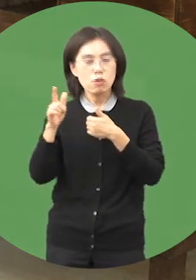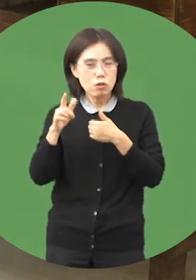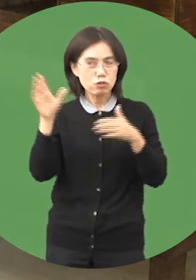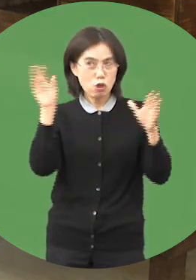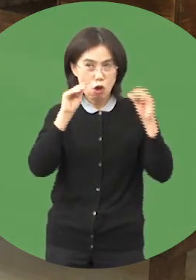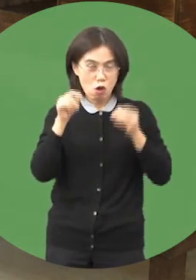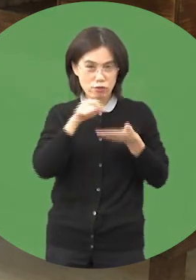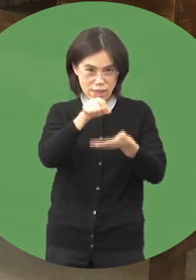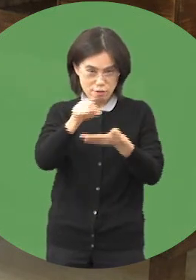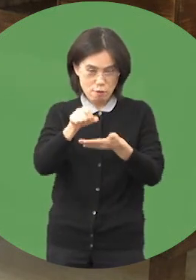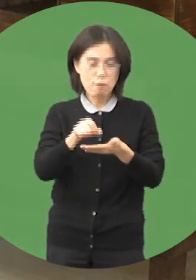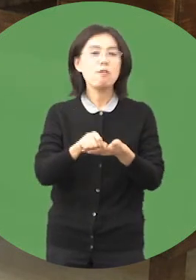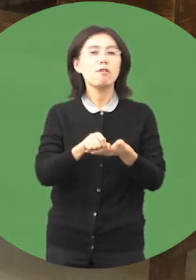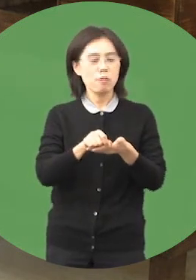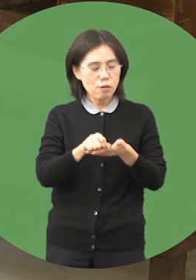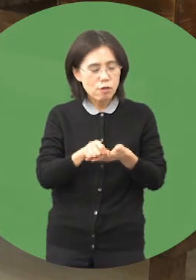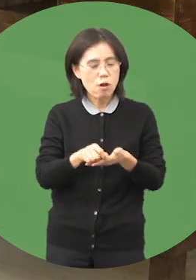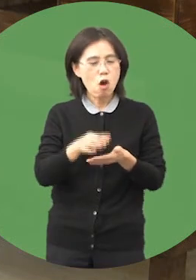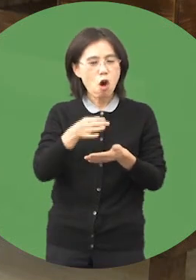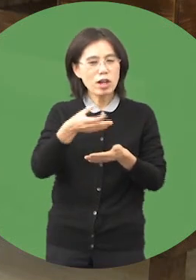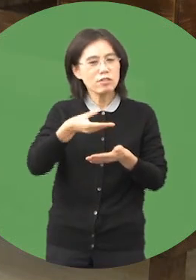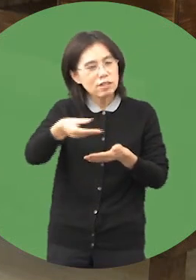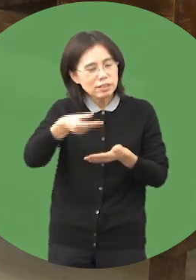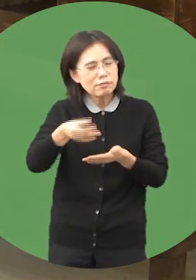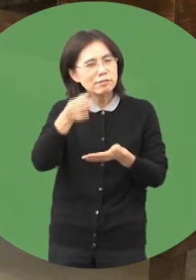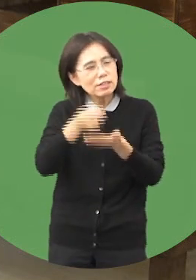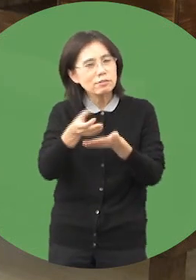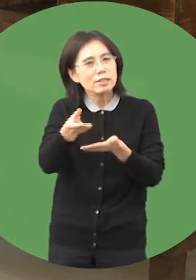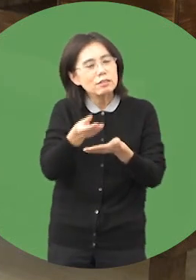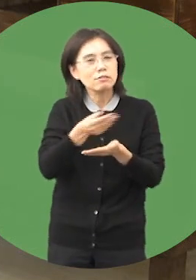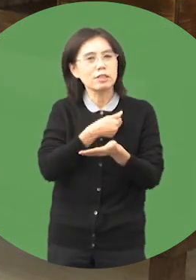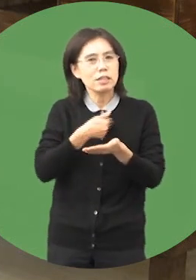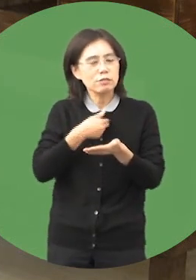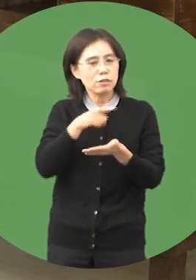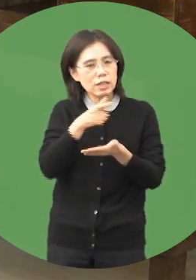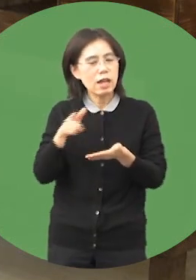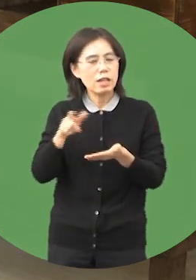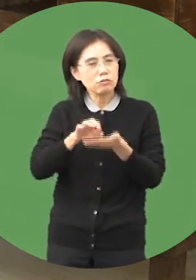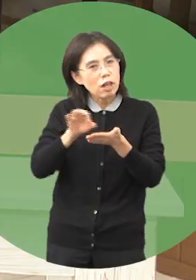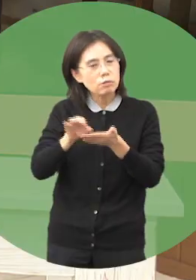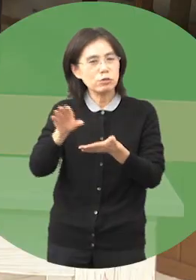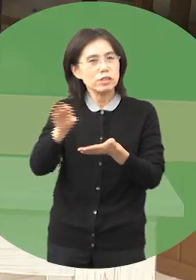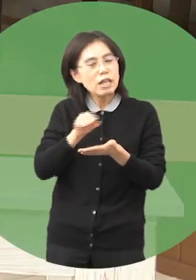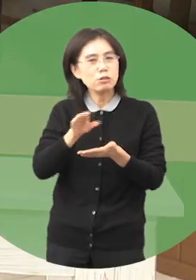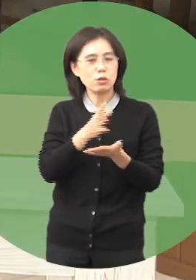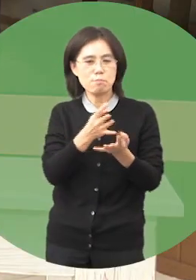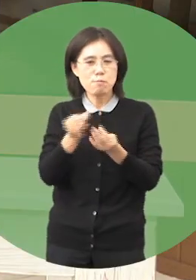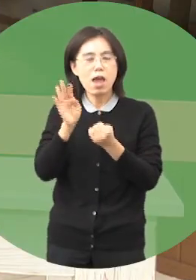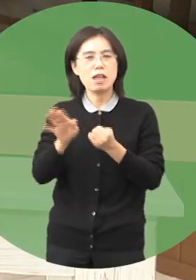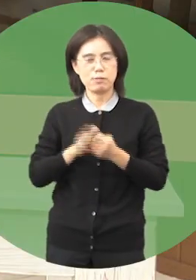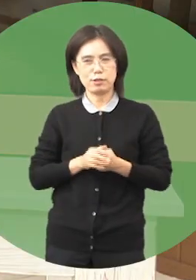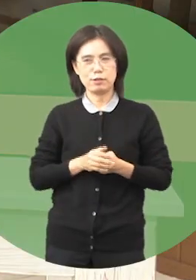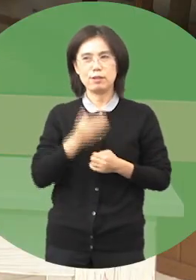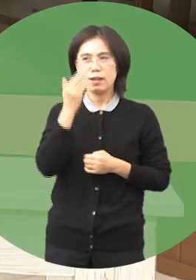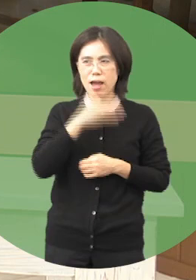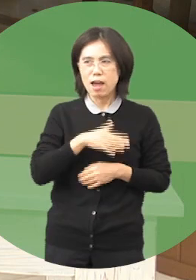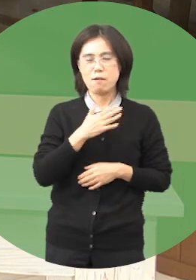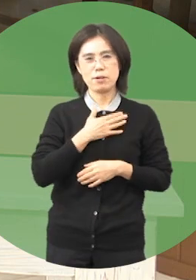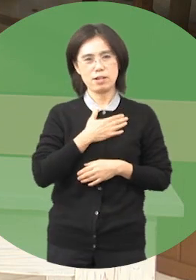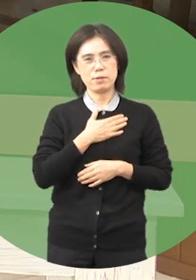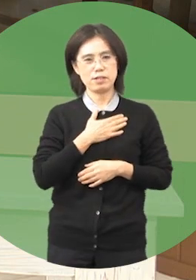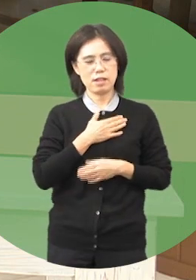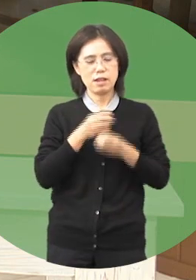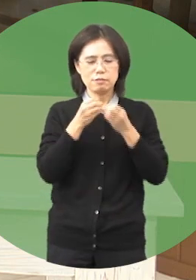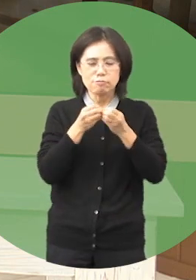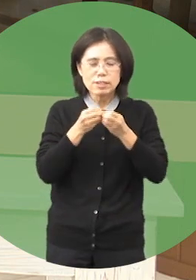報提供、低利融資など様々な支援策を活用するチャンスもあります。 わかりました。